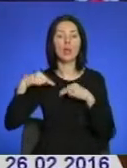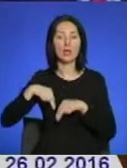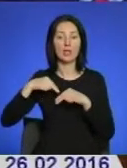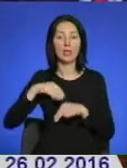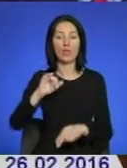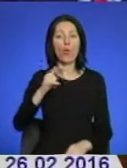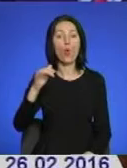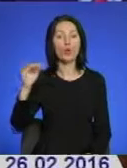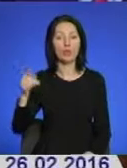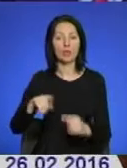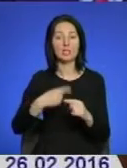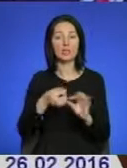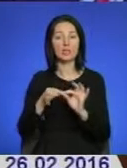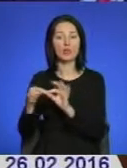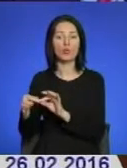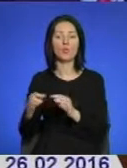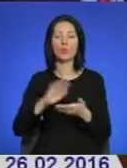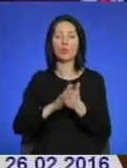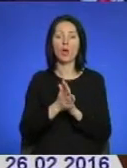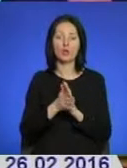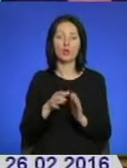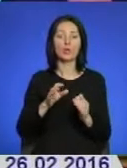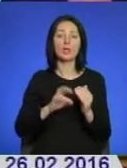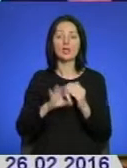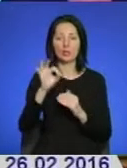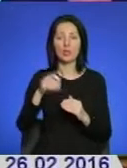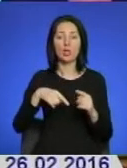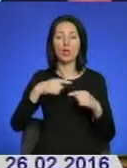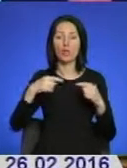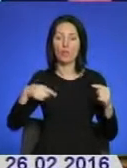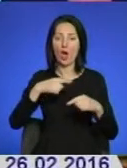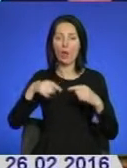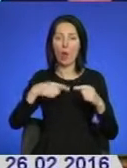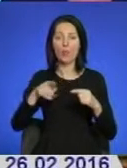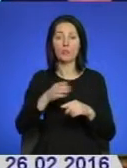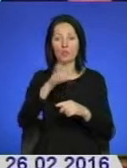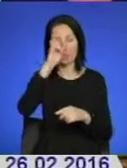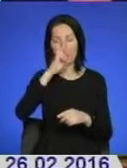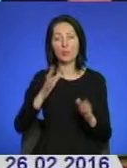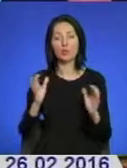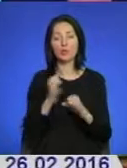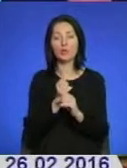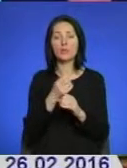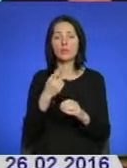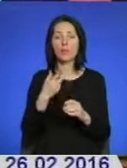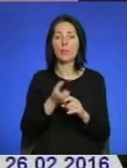через складну ситуацію на Сході товарообіг між країнами за останні два роки скоротився більше ніж на